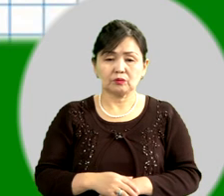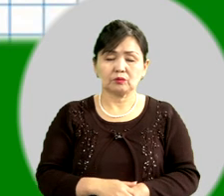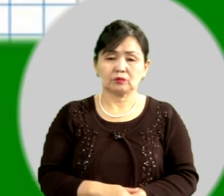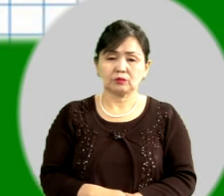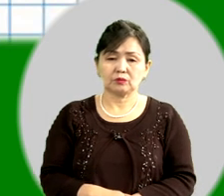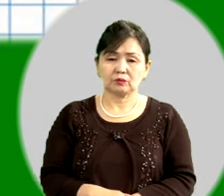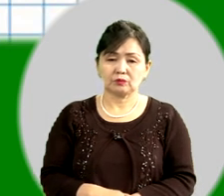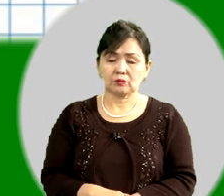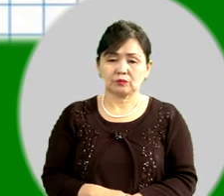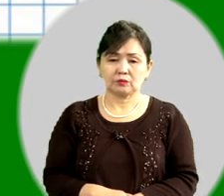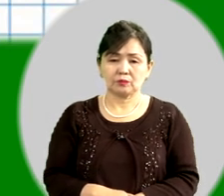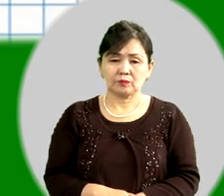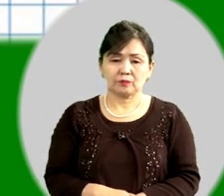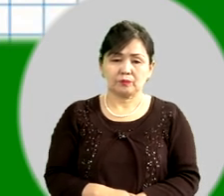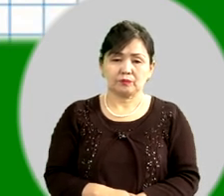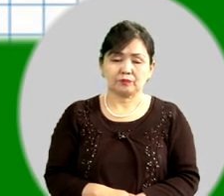4.